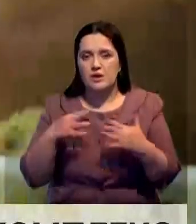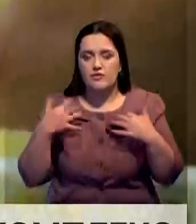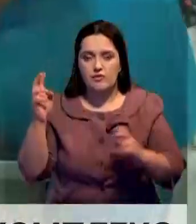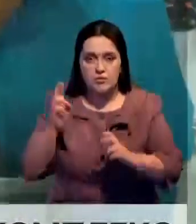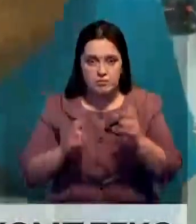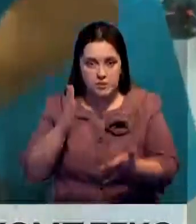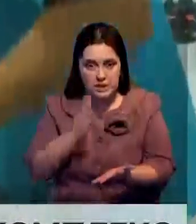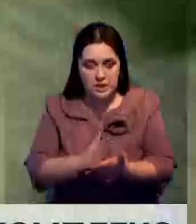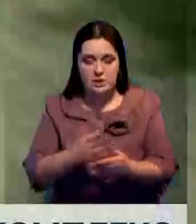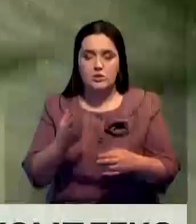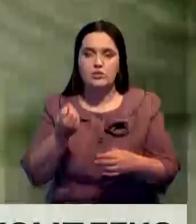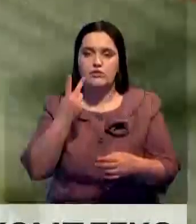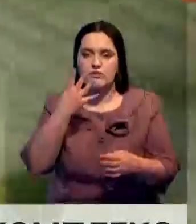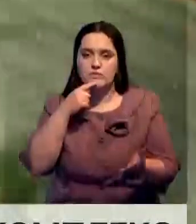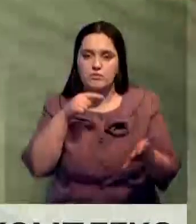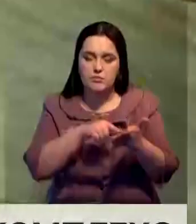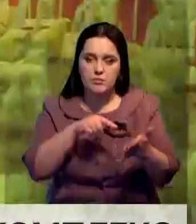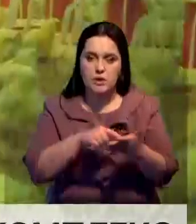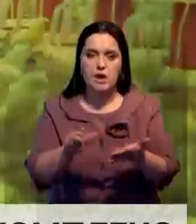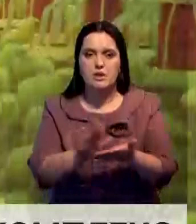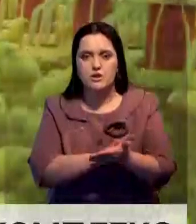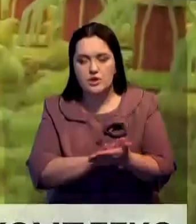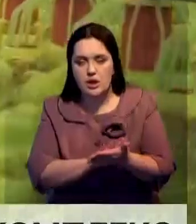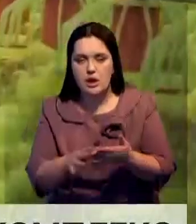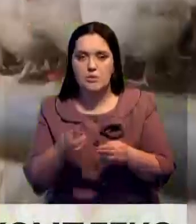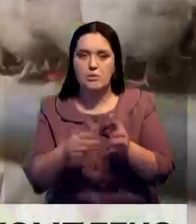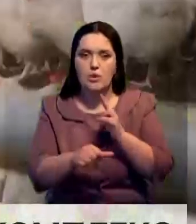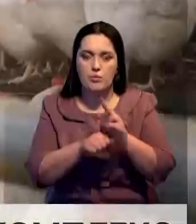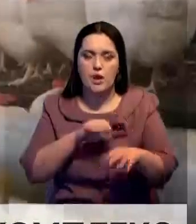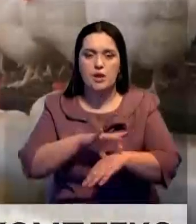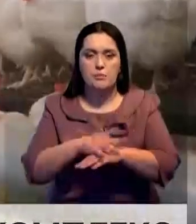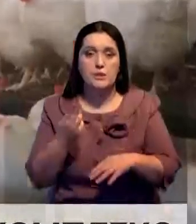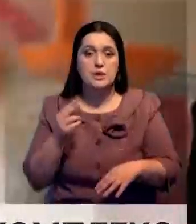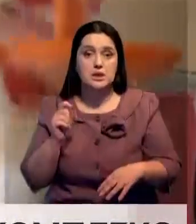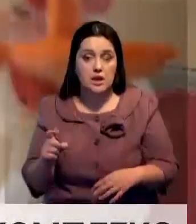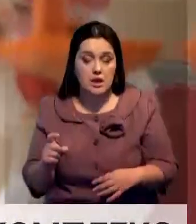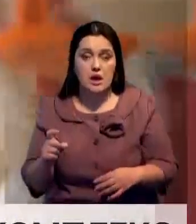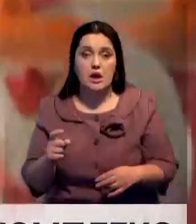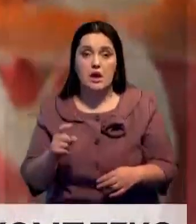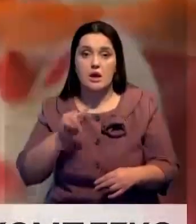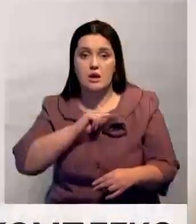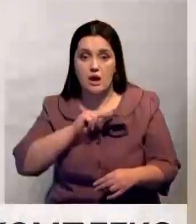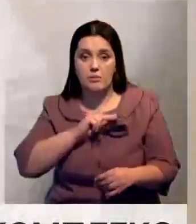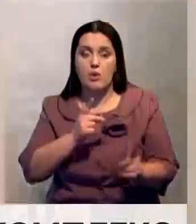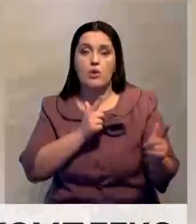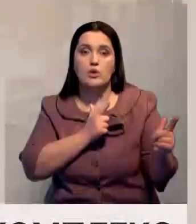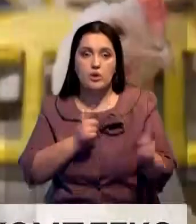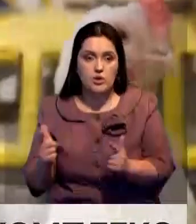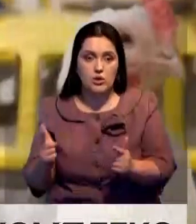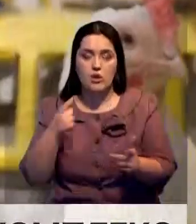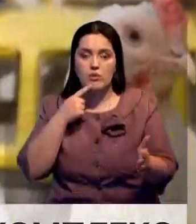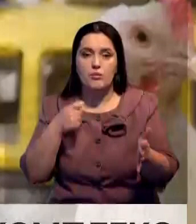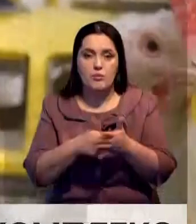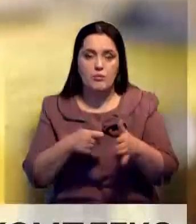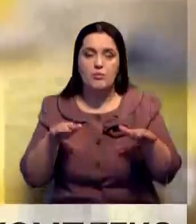построено 24 птичника, инкубатор, очистные сооружения, убойные и колбасные цеха. На данный момент к работе полностью готовы инкубатор и